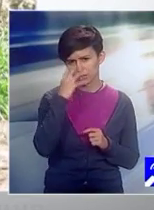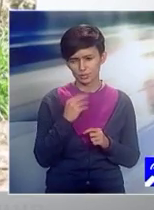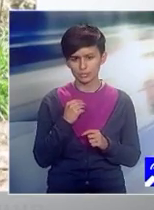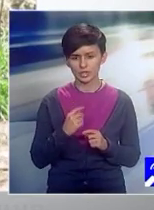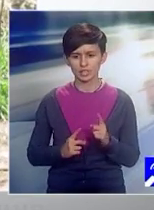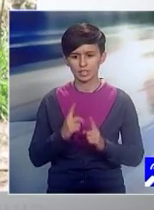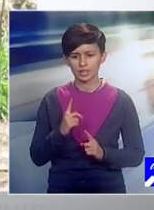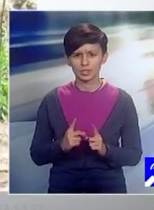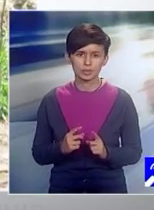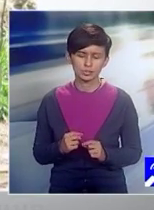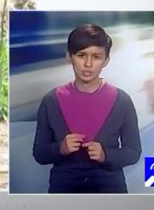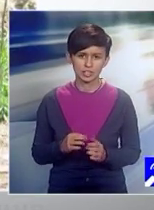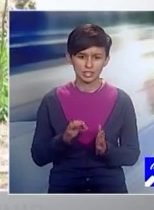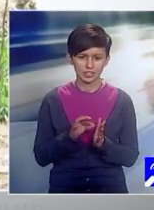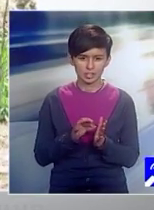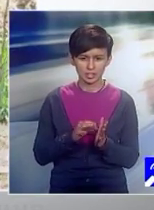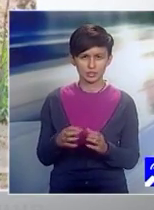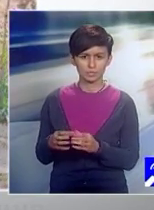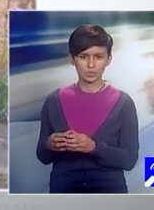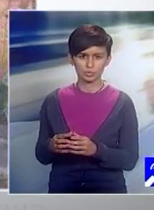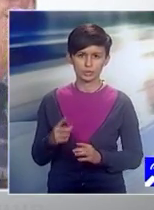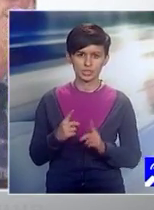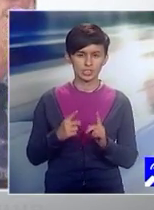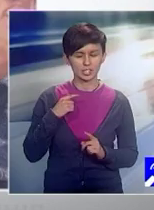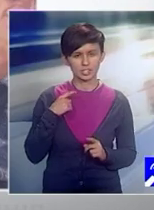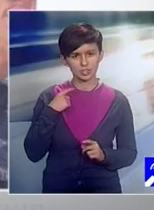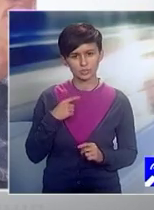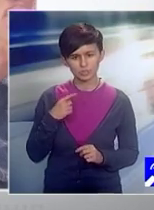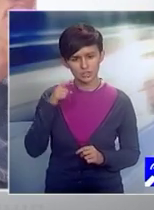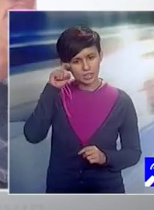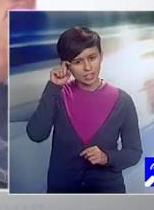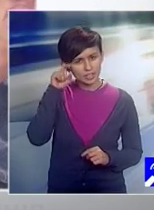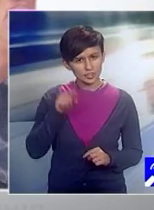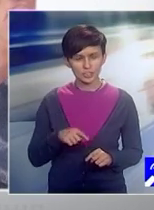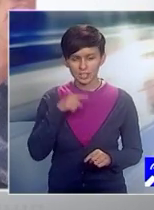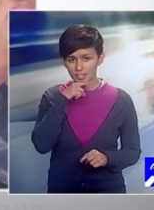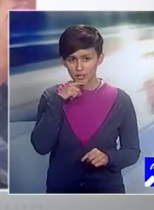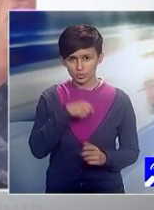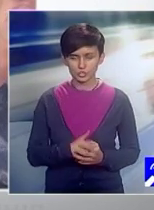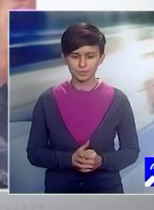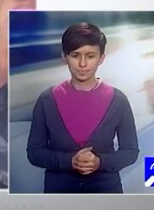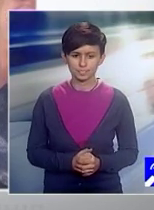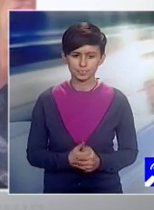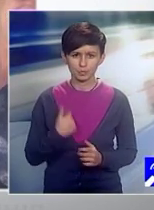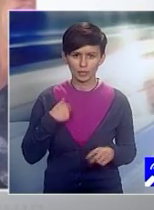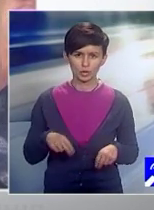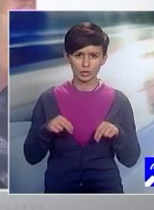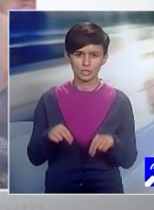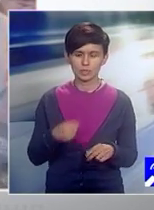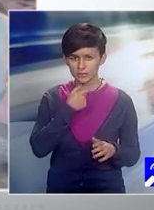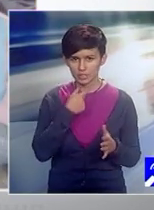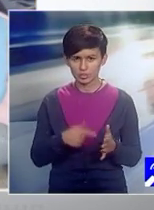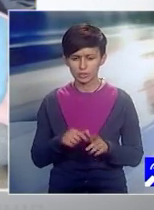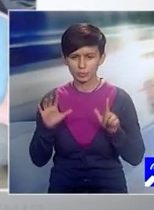unele contexte când ei sunt confundați cu rușii lipoveni. Da. Am ajuns acolo prima dată, cum am spus, în 2007, în